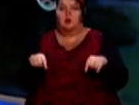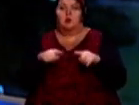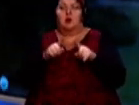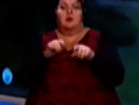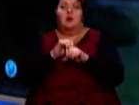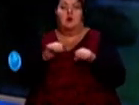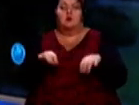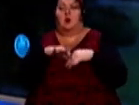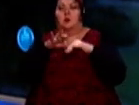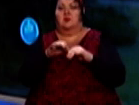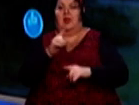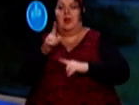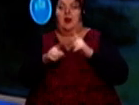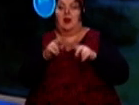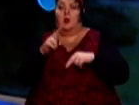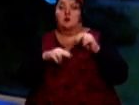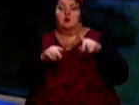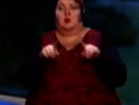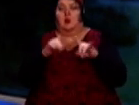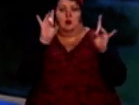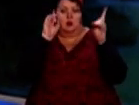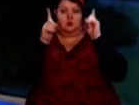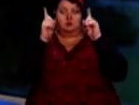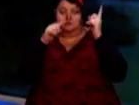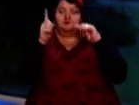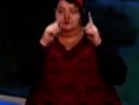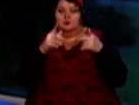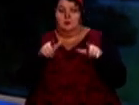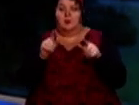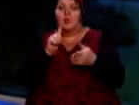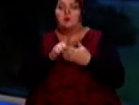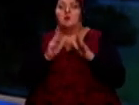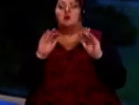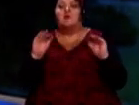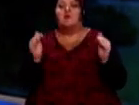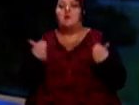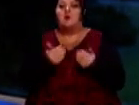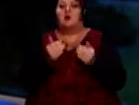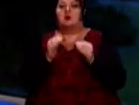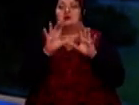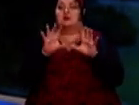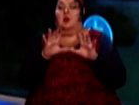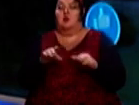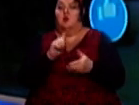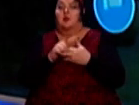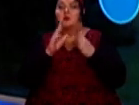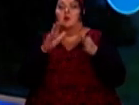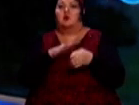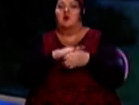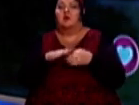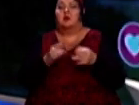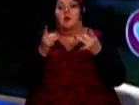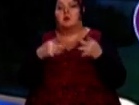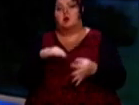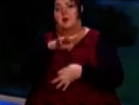можна проводити реконструкцію, так як заманеться. Це все повинно бути в межах і в рамках закону, і це повинна бути виконана не просто проєктна